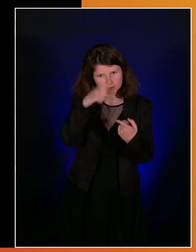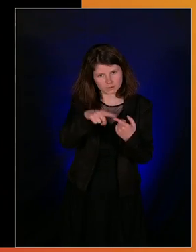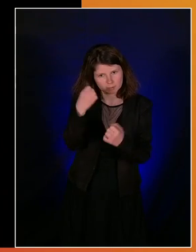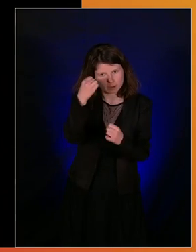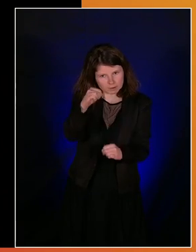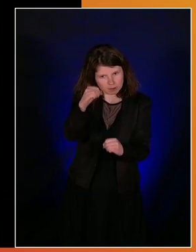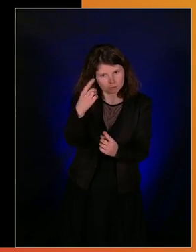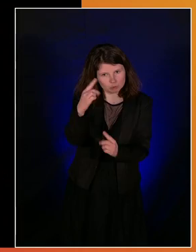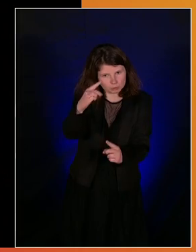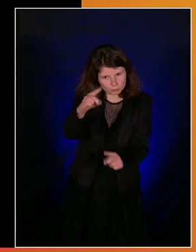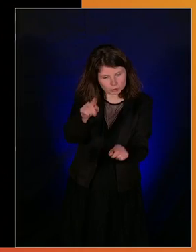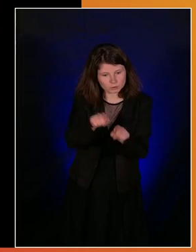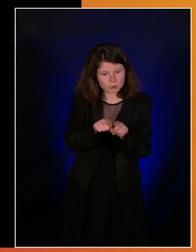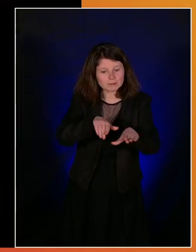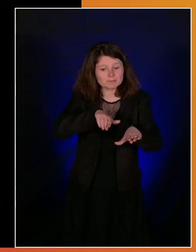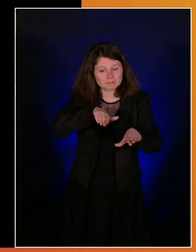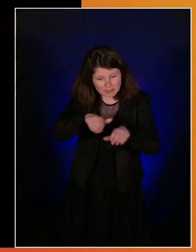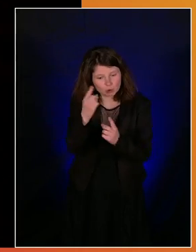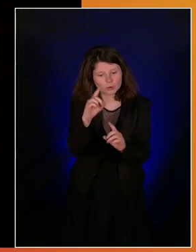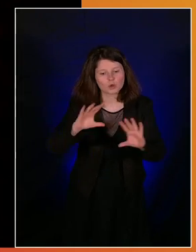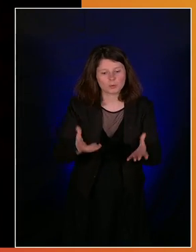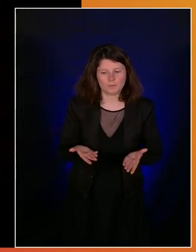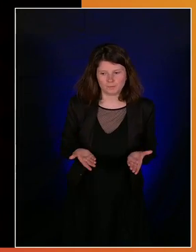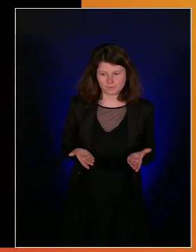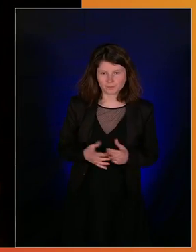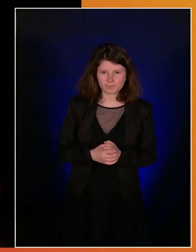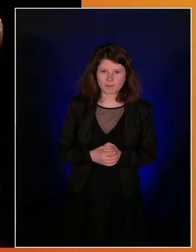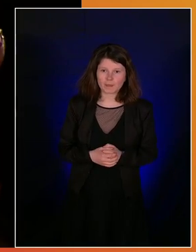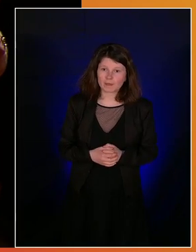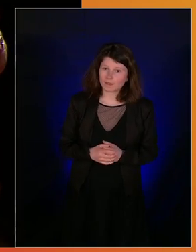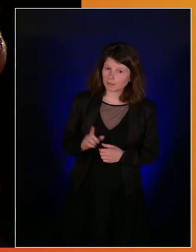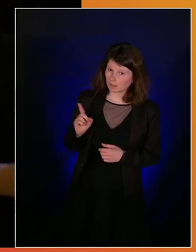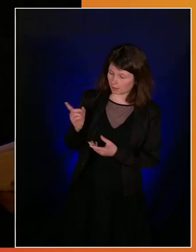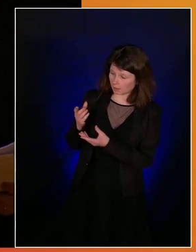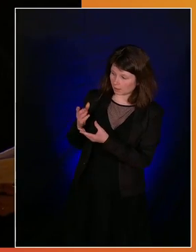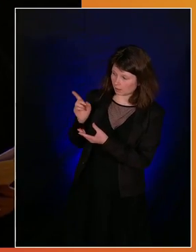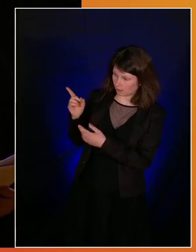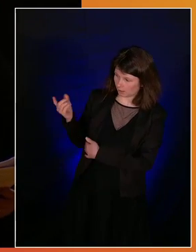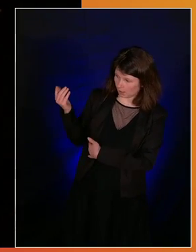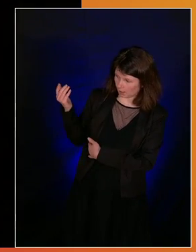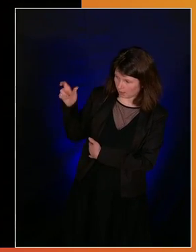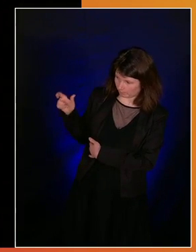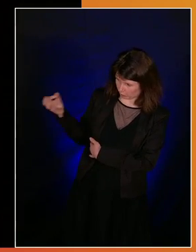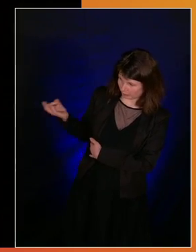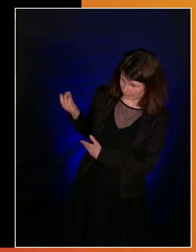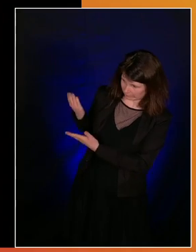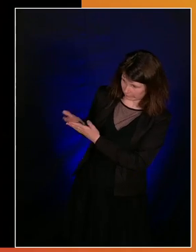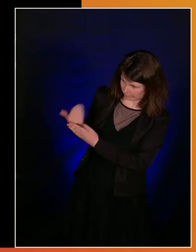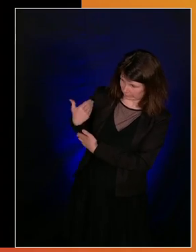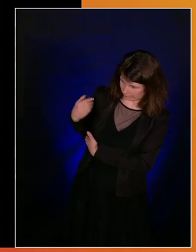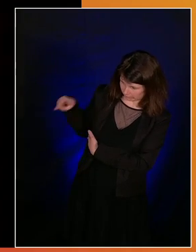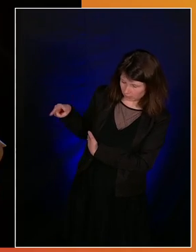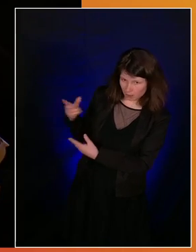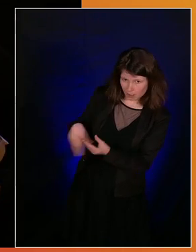et des différentes formes de lutte et il sera complété par ce qu'il vient de dire le camarade oui tout à fait qu'on vient de valider c'est le